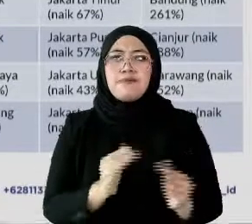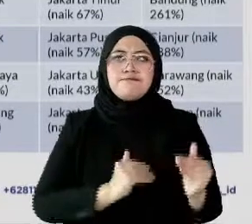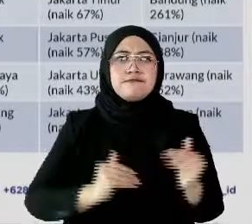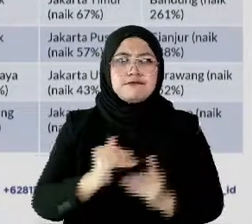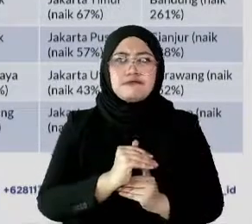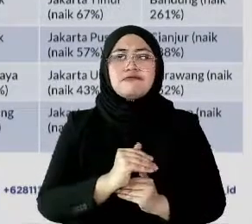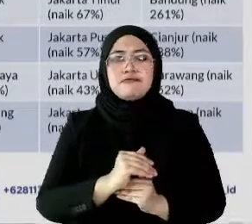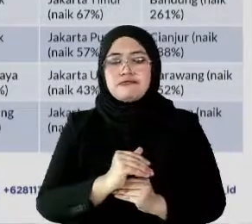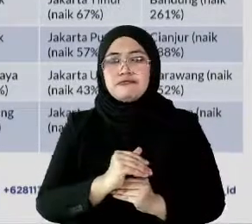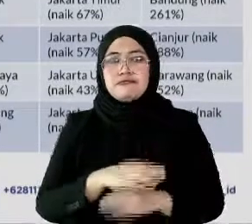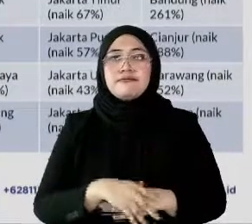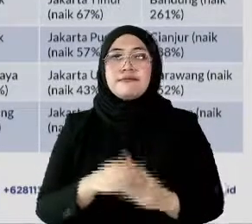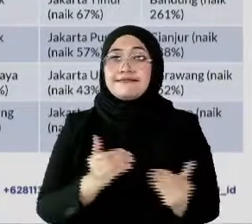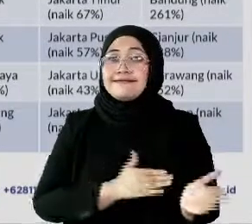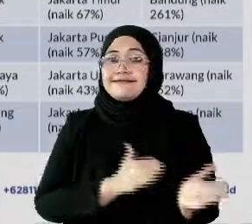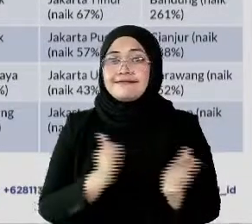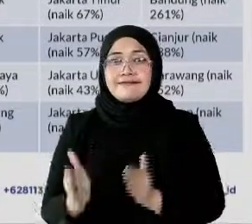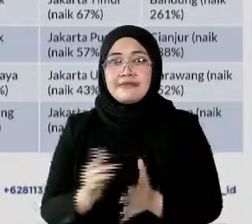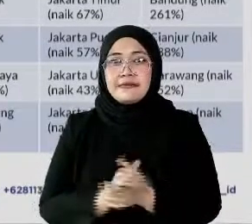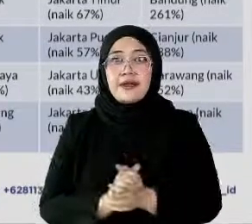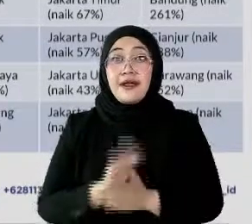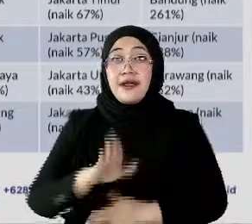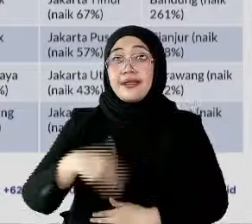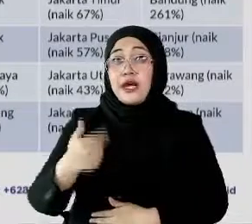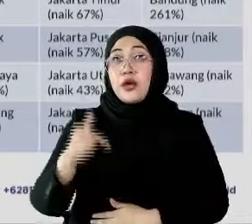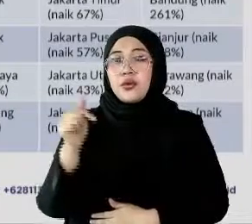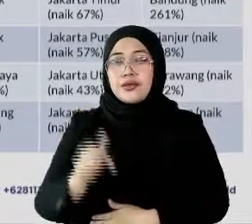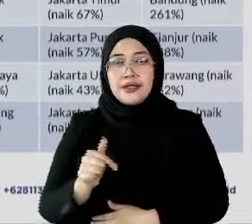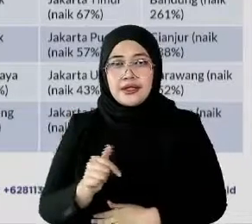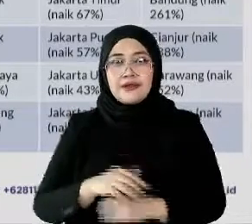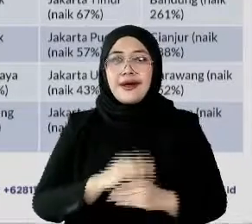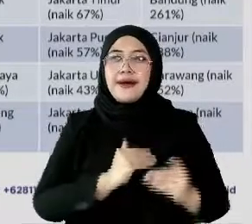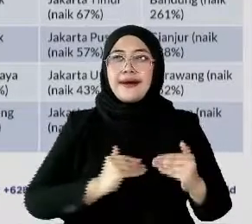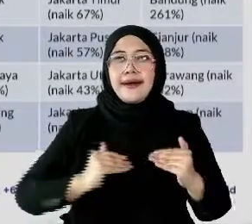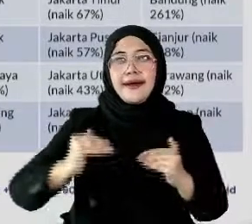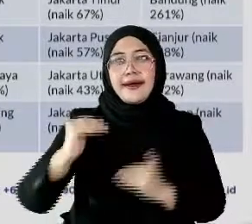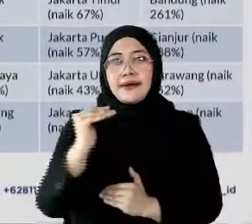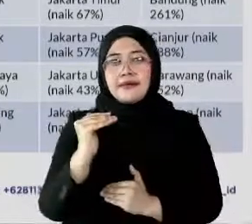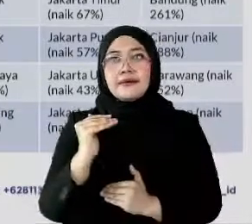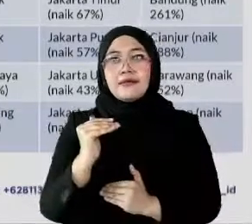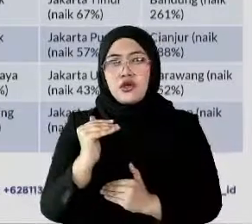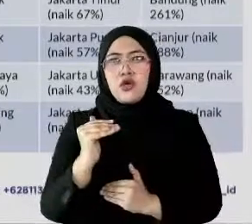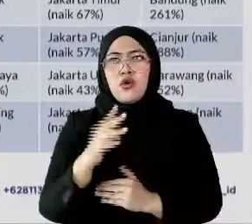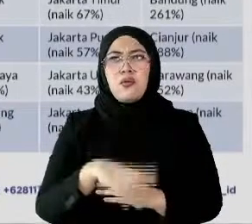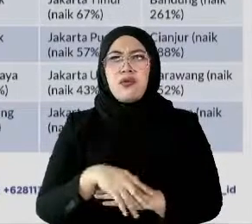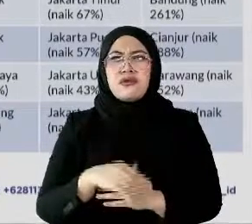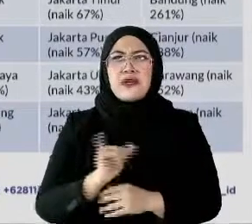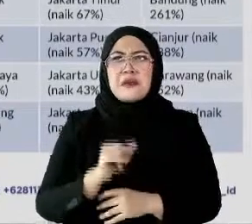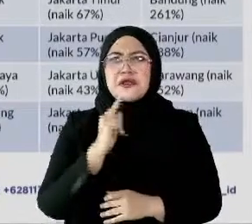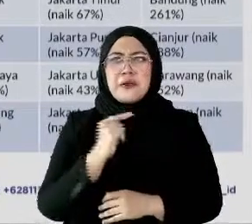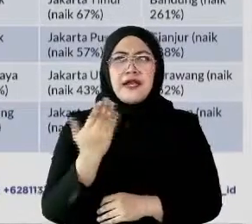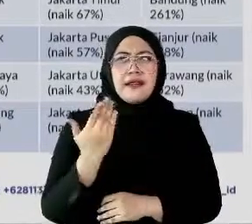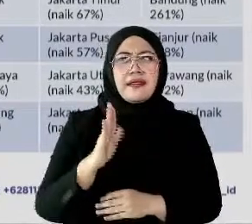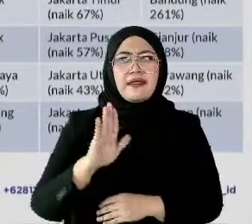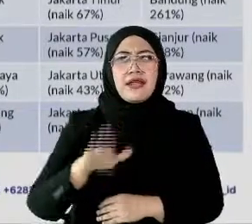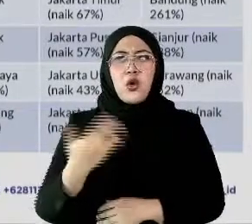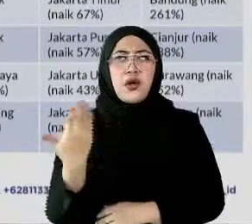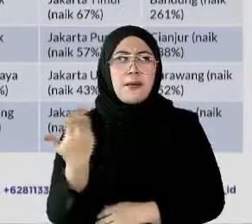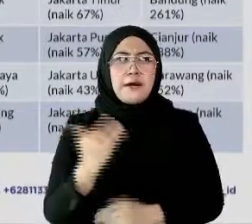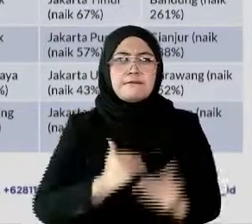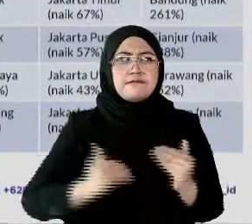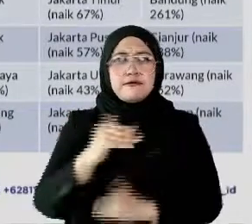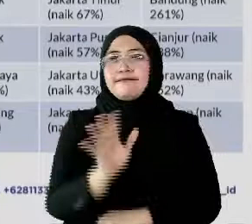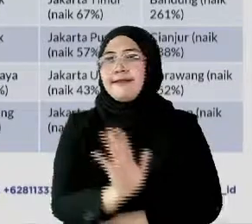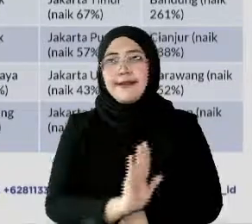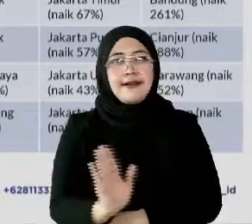kasus ini selanjutnya pada tahun ini kenaikan yang terjadi tidak setinggi tahun lalu di tahun